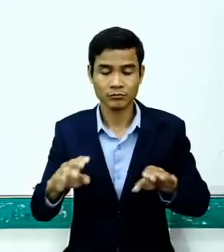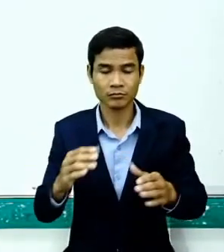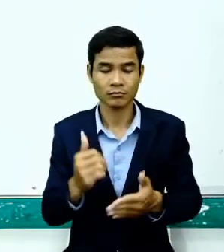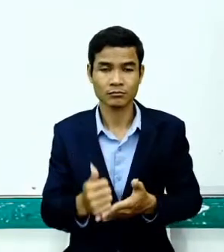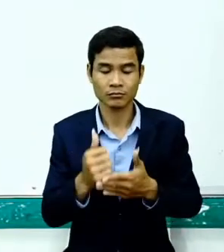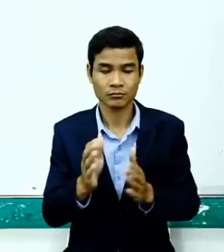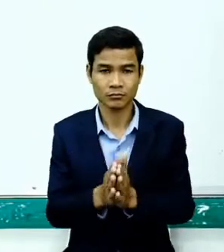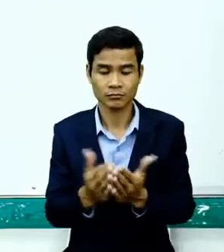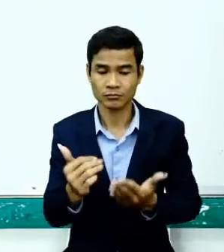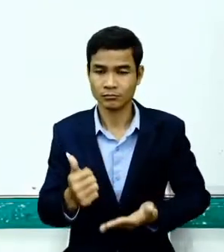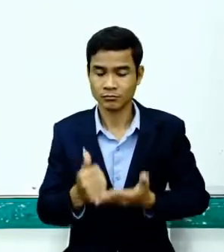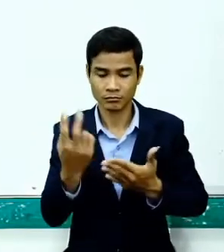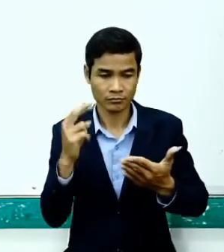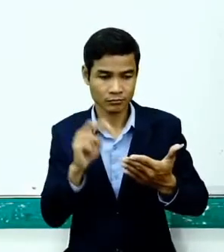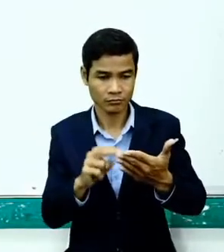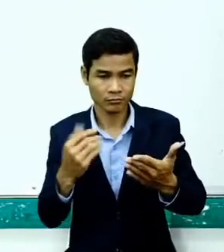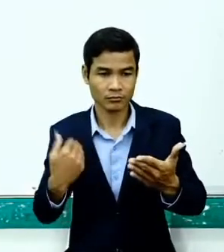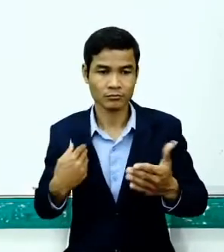នួយរបស់កូនឡើង